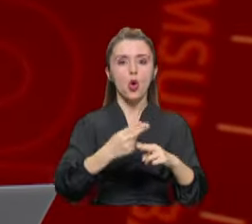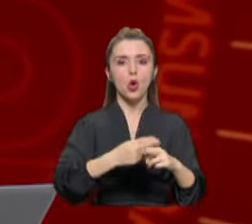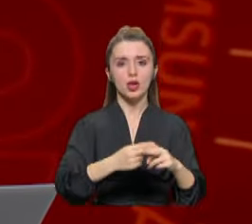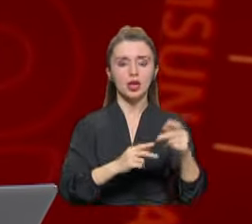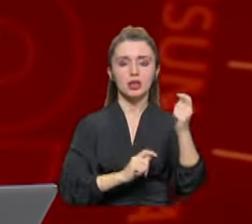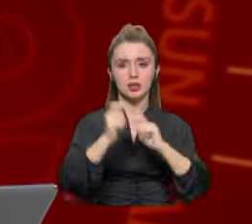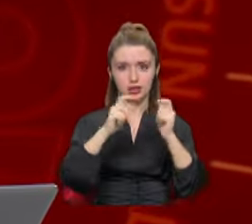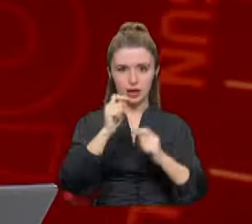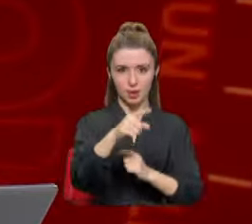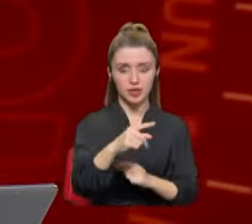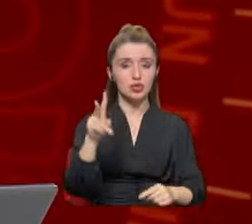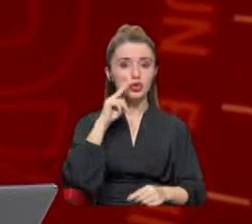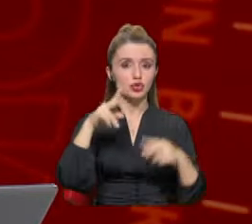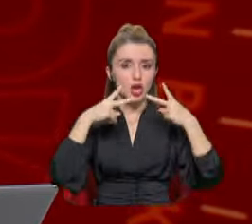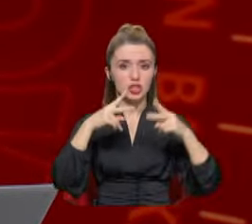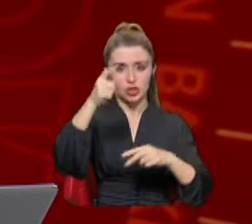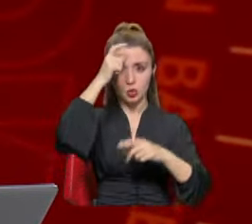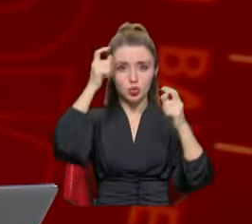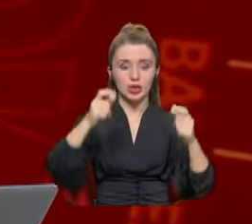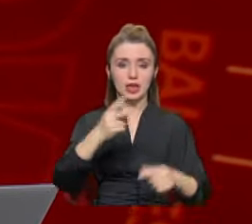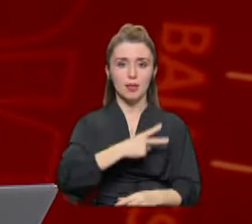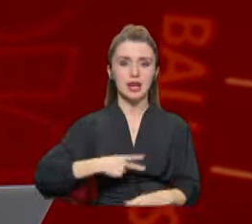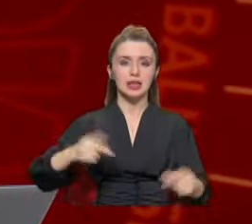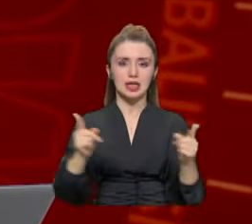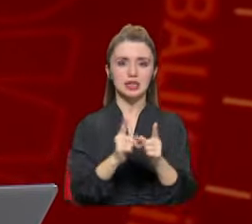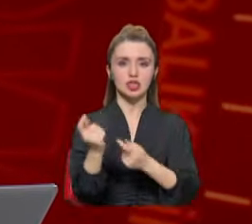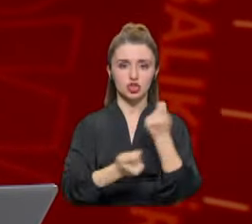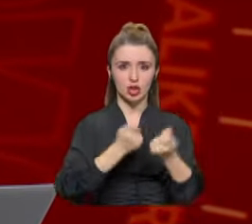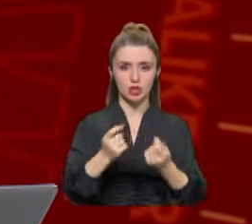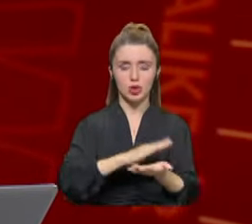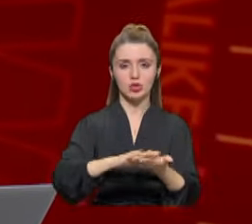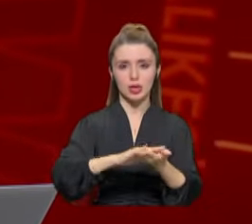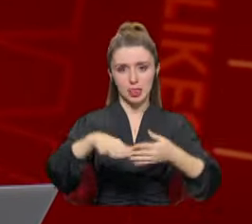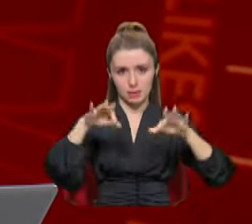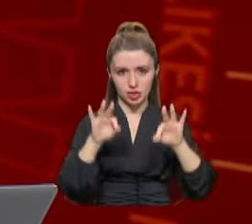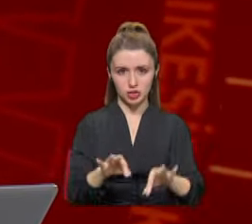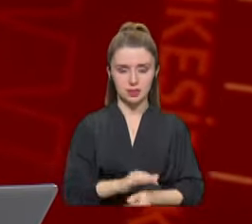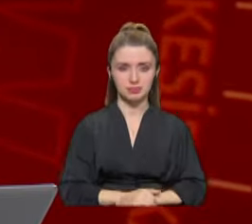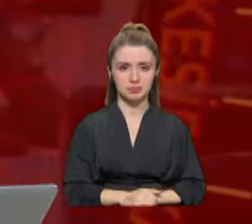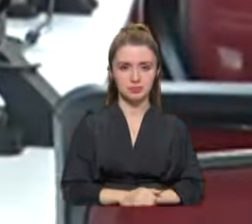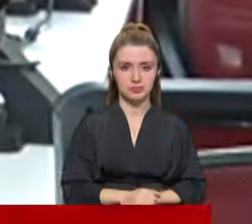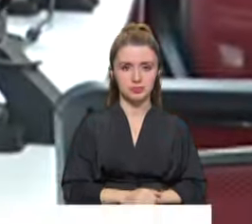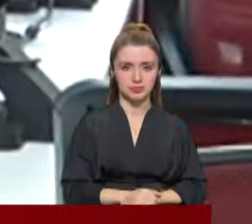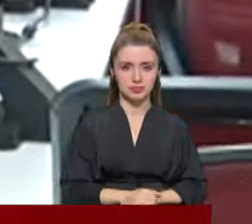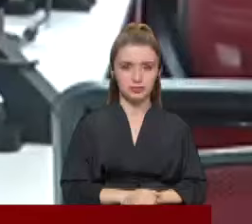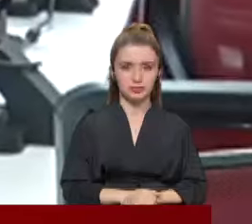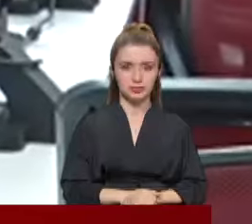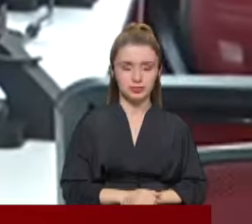sonuçlarını açıkladı. Türkiye'de ise bir belediye kısa çalışma düzenine geçti bile.